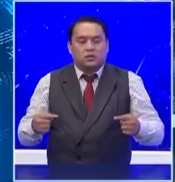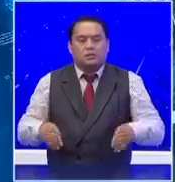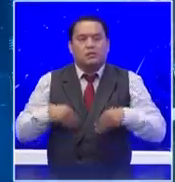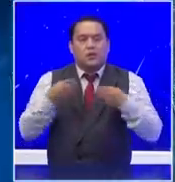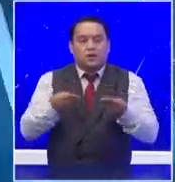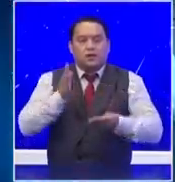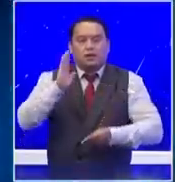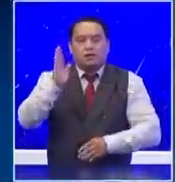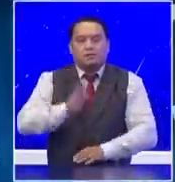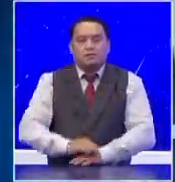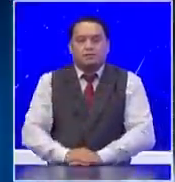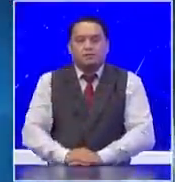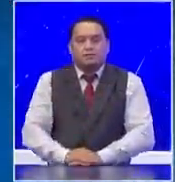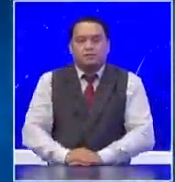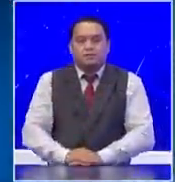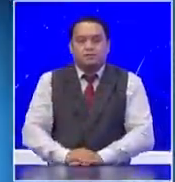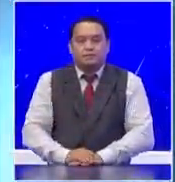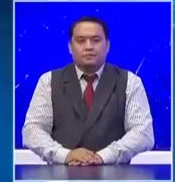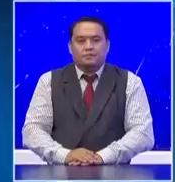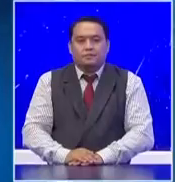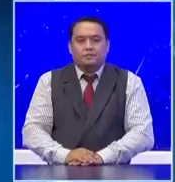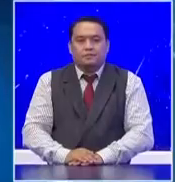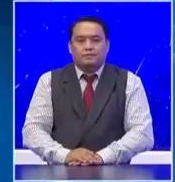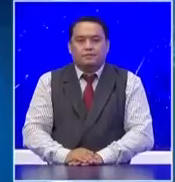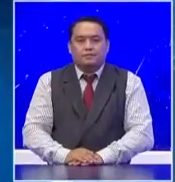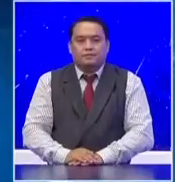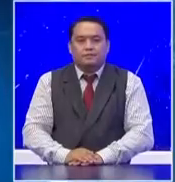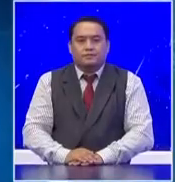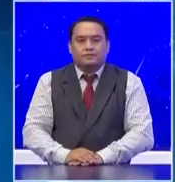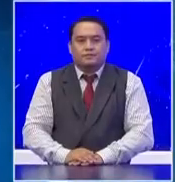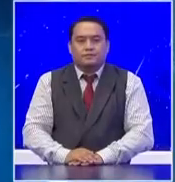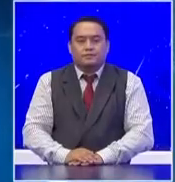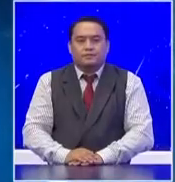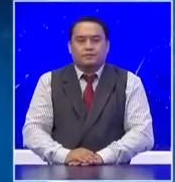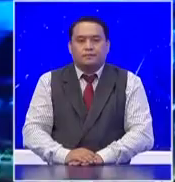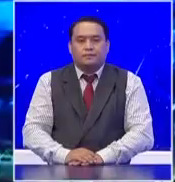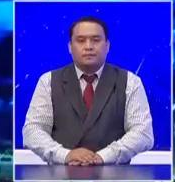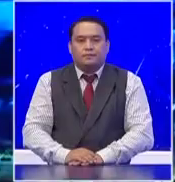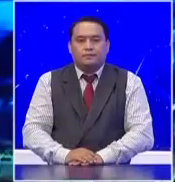берілмек. Камшат Мұхамеджан, Мәди Байбосын, Жетсу арнасы, Талдықорған.